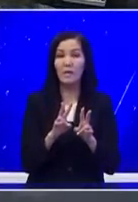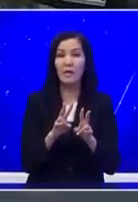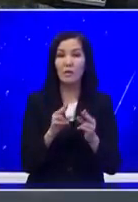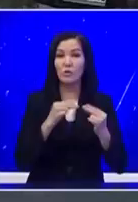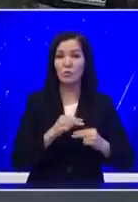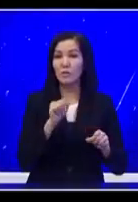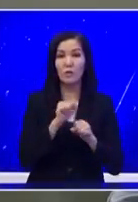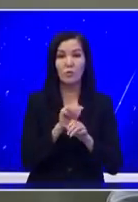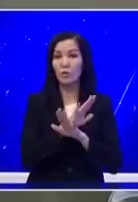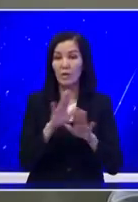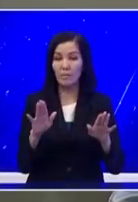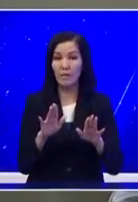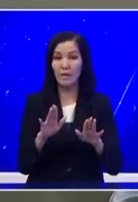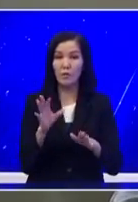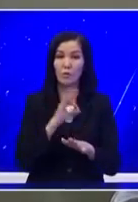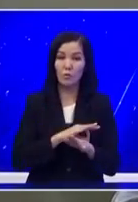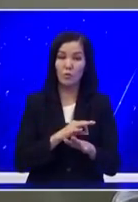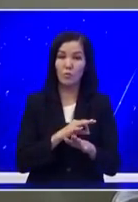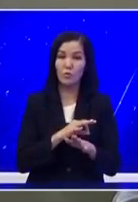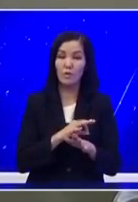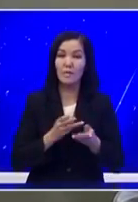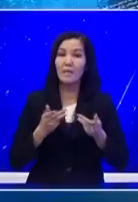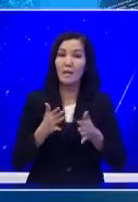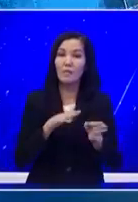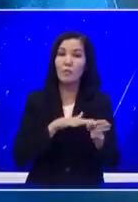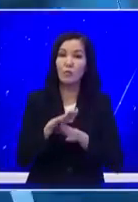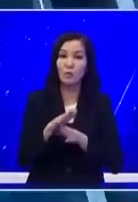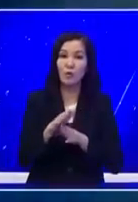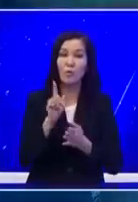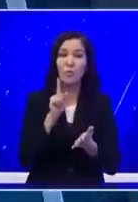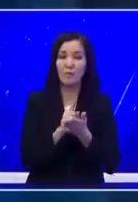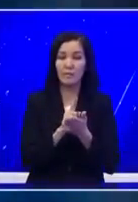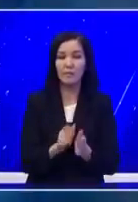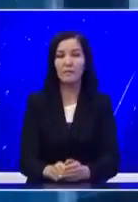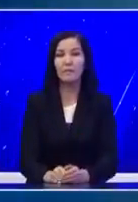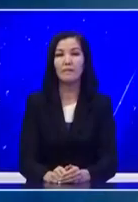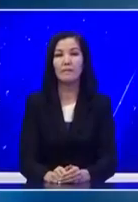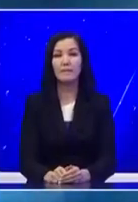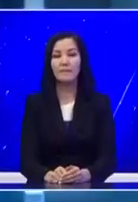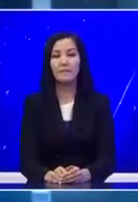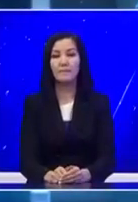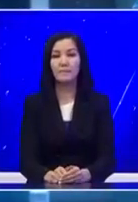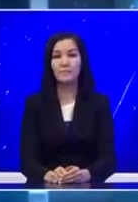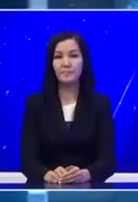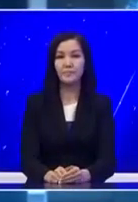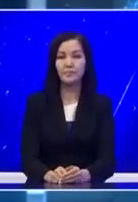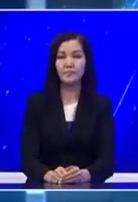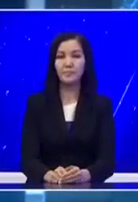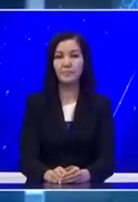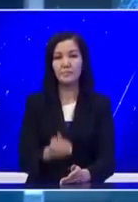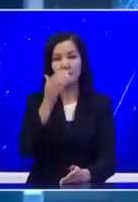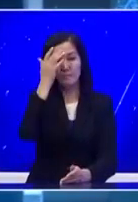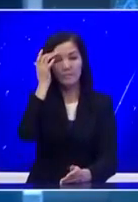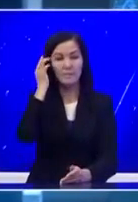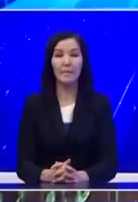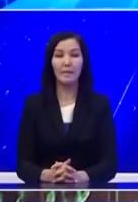жұмыстарын доғармақ емес. Тұтынушылар талабынан шығуға мүдделі. Мадина Берқызы, Еламан Райымбеков, Ғабит Хабдрахман, Жетісу